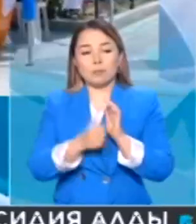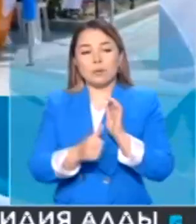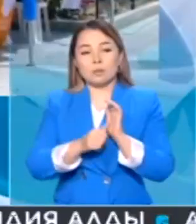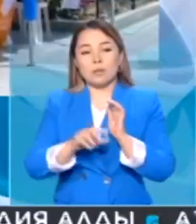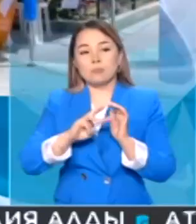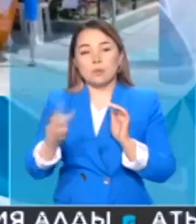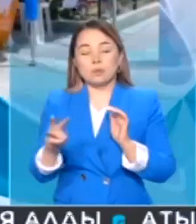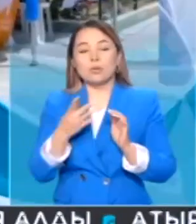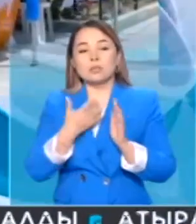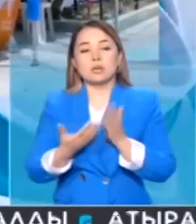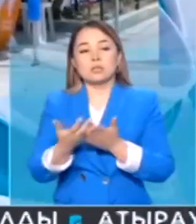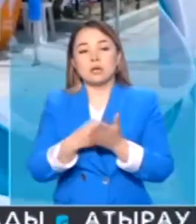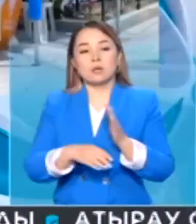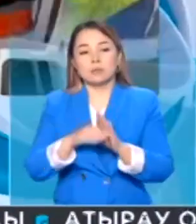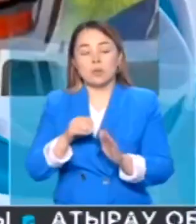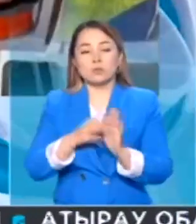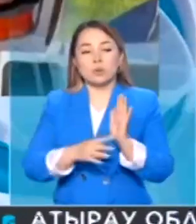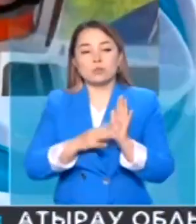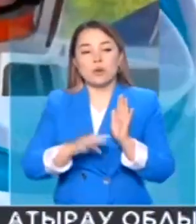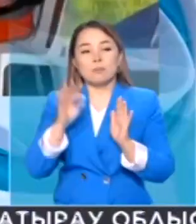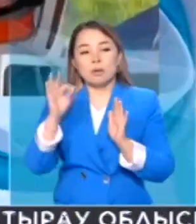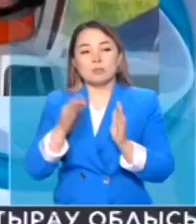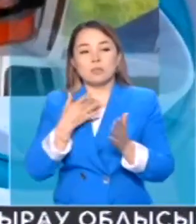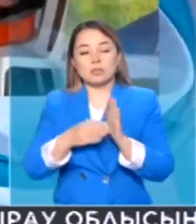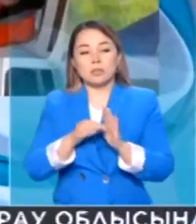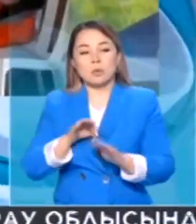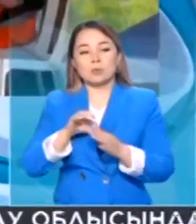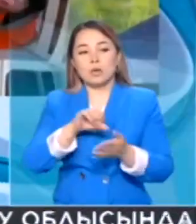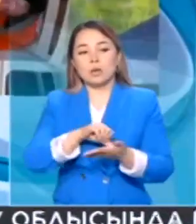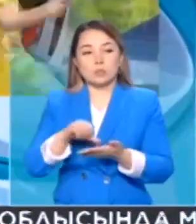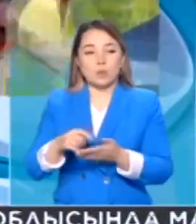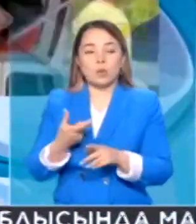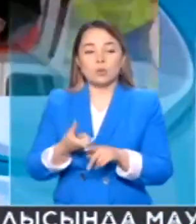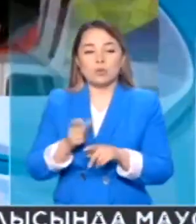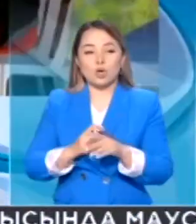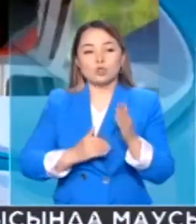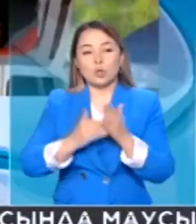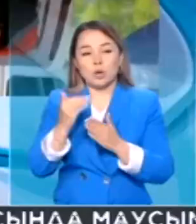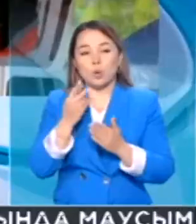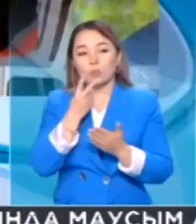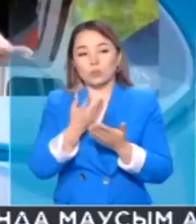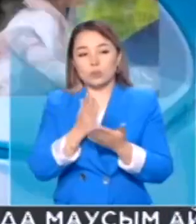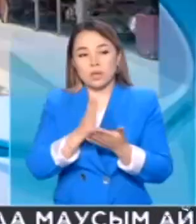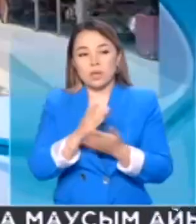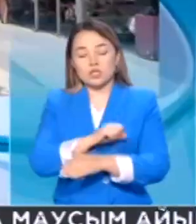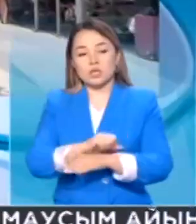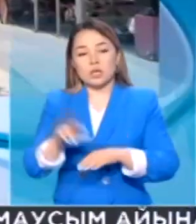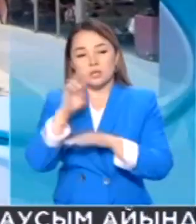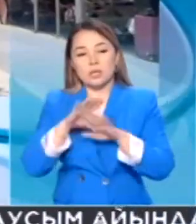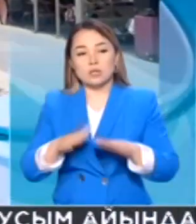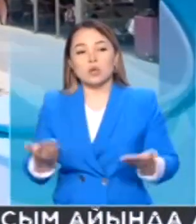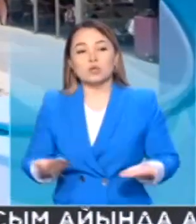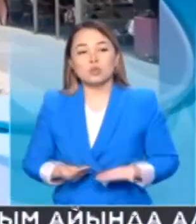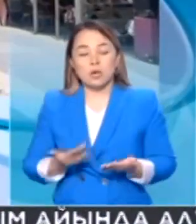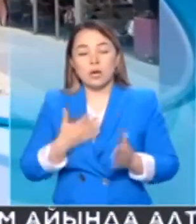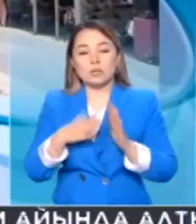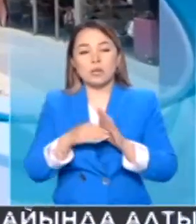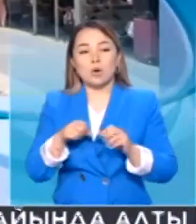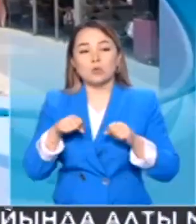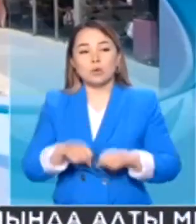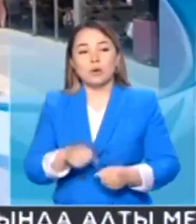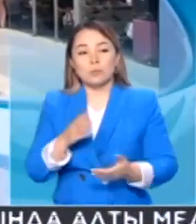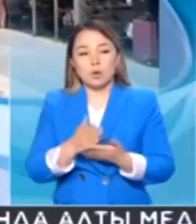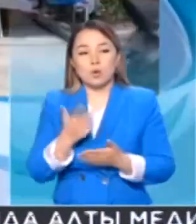миллионнан аса дауыс берушінің 90%-ға жуығы сайлауға қатысты. Бұл өте жоғары көрсеткіш. Бұдан бөлек шетелдерде тұратын дауыс беру құқығы бар